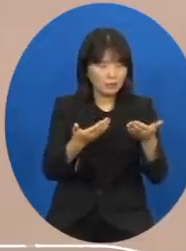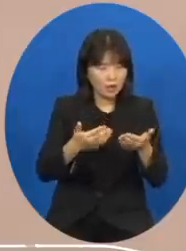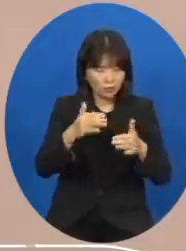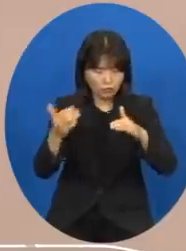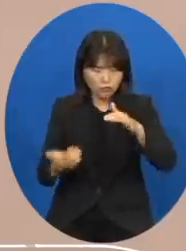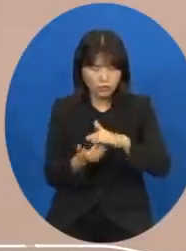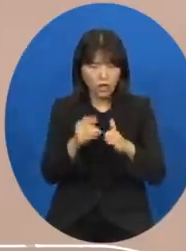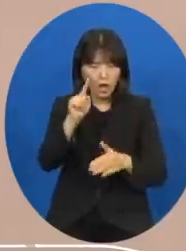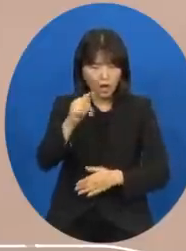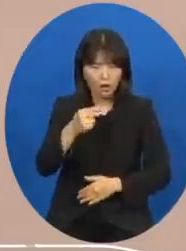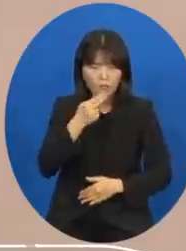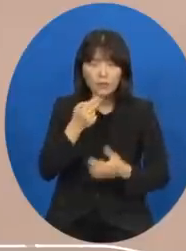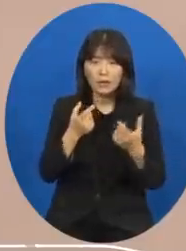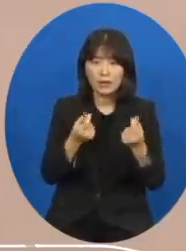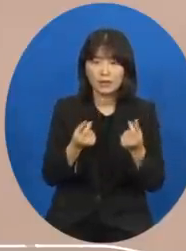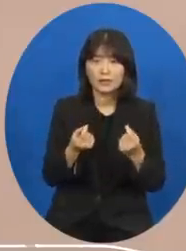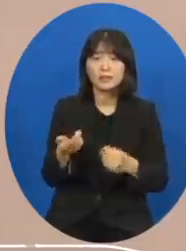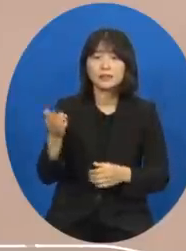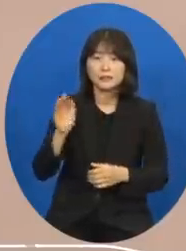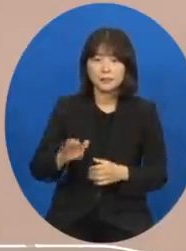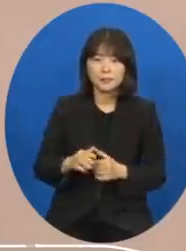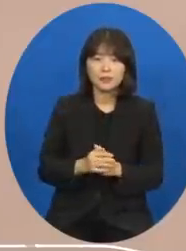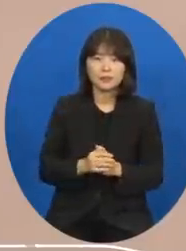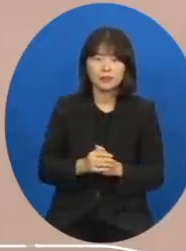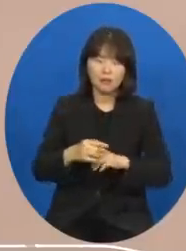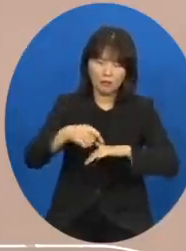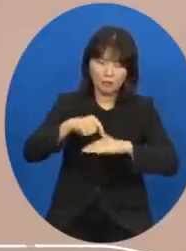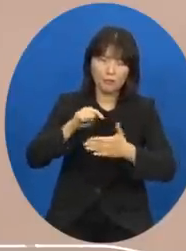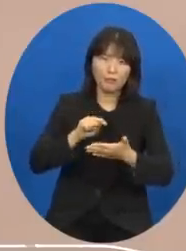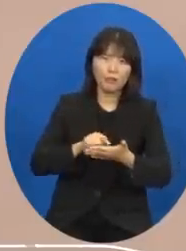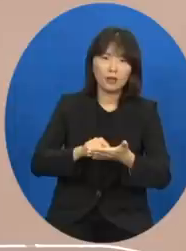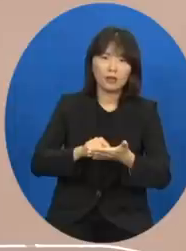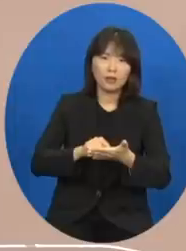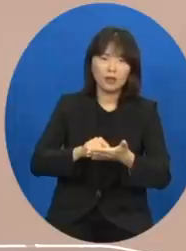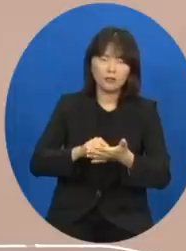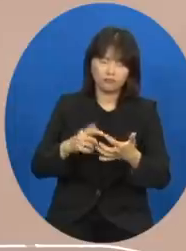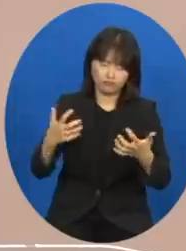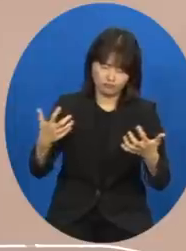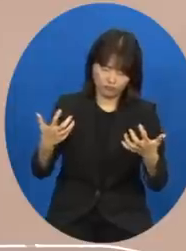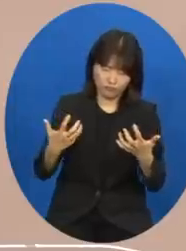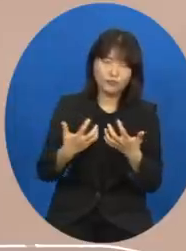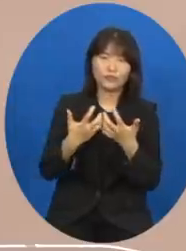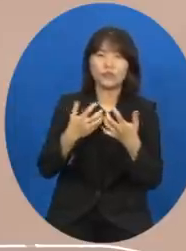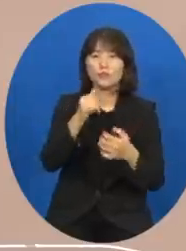하나도 없는 것 같은데도 그렇게 마음이 충만해져요.